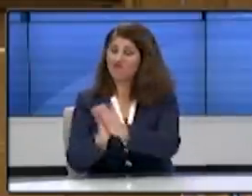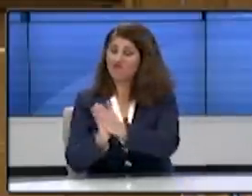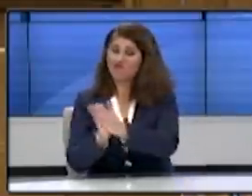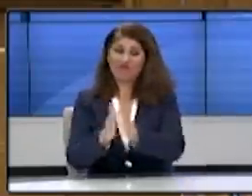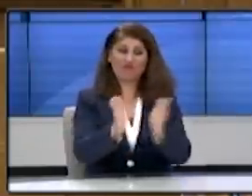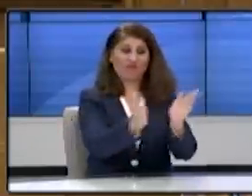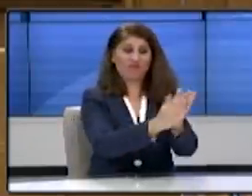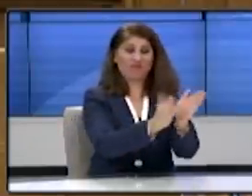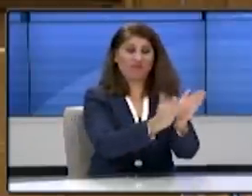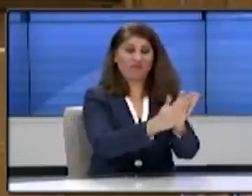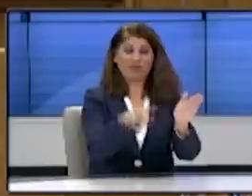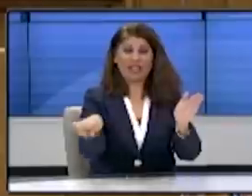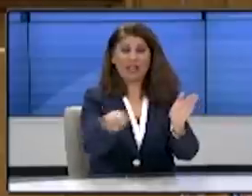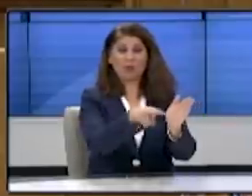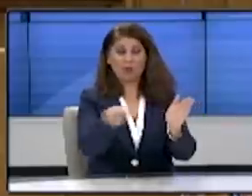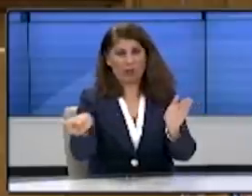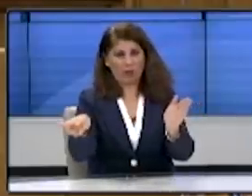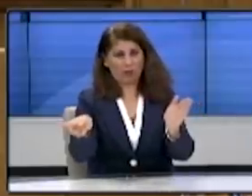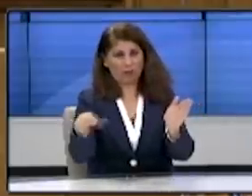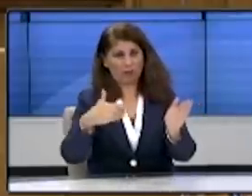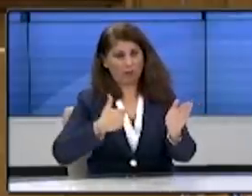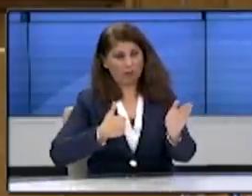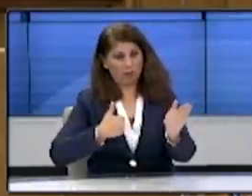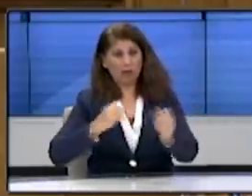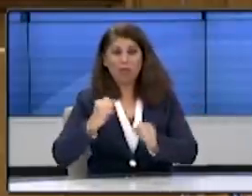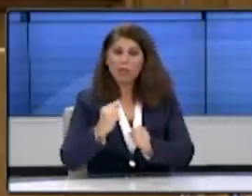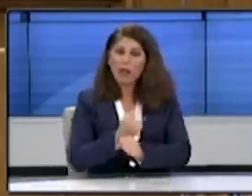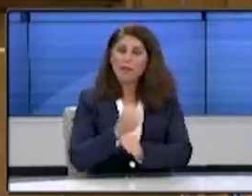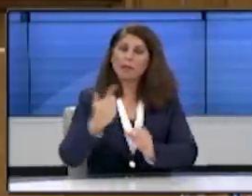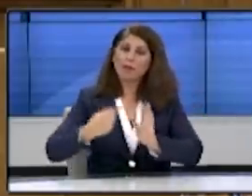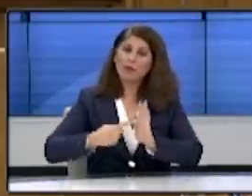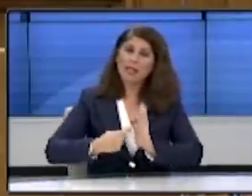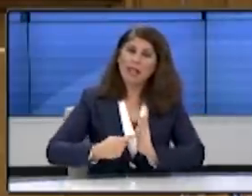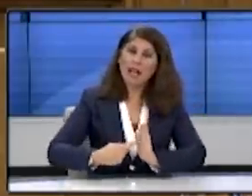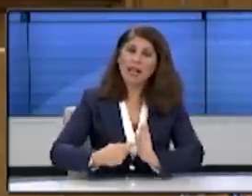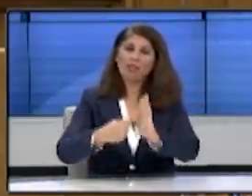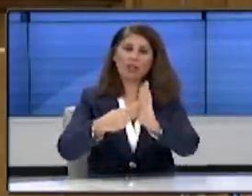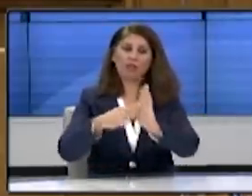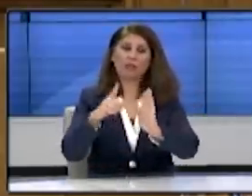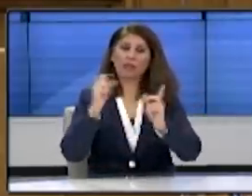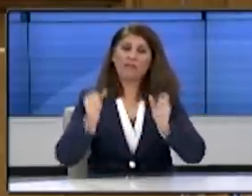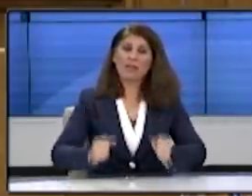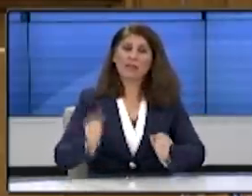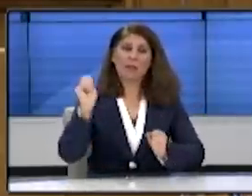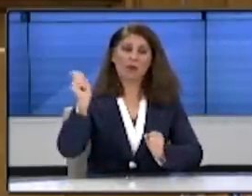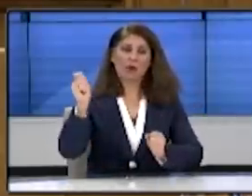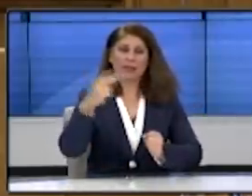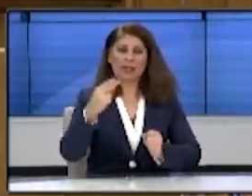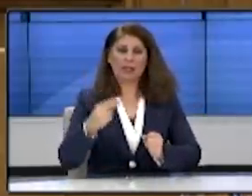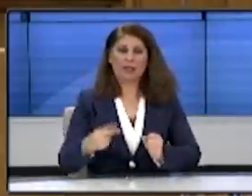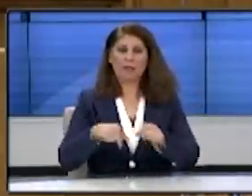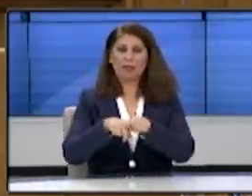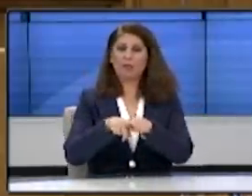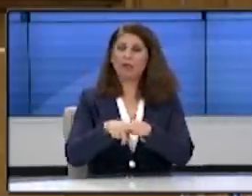δύο. Εμείς πάντως θα επιμείνουμε στο να αναδείξουμε τα βασικά πολιτικά ζητήματα